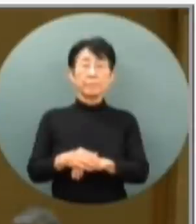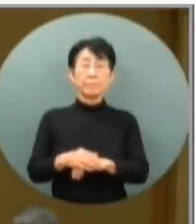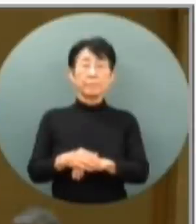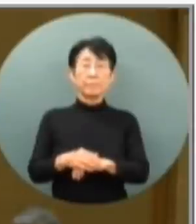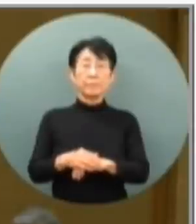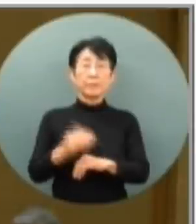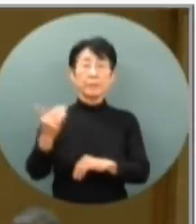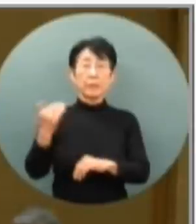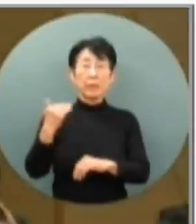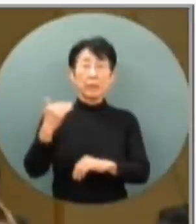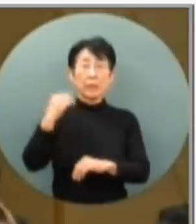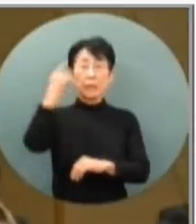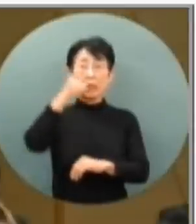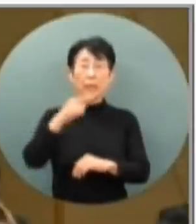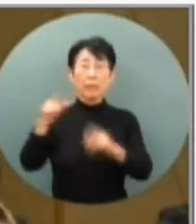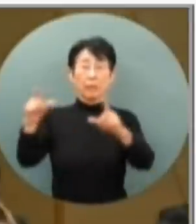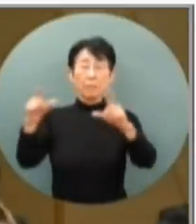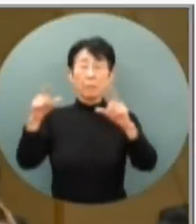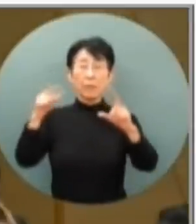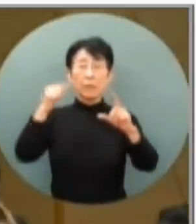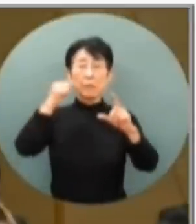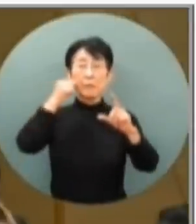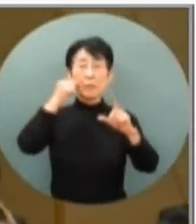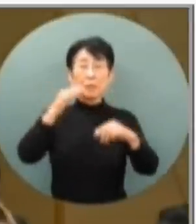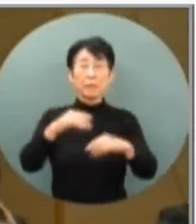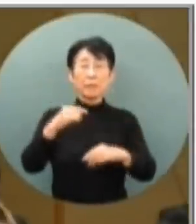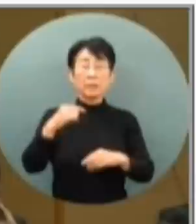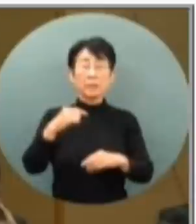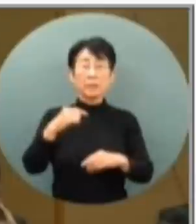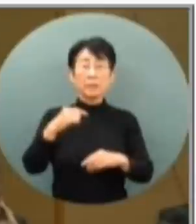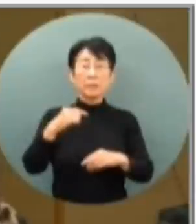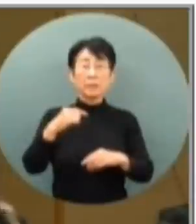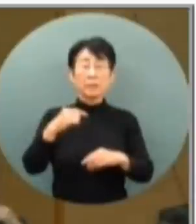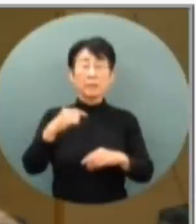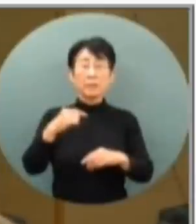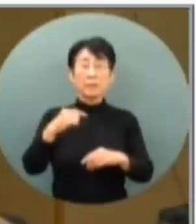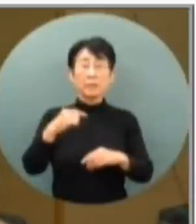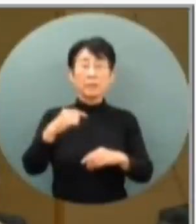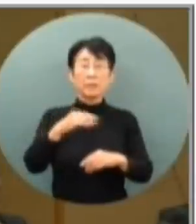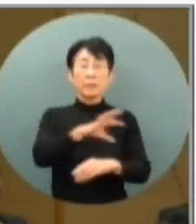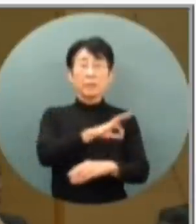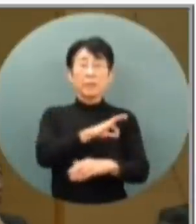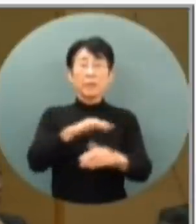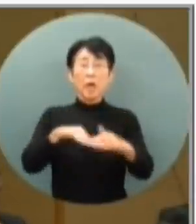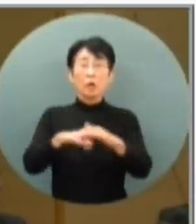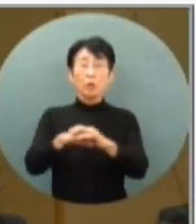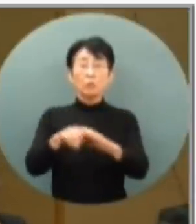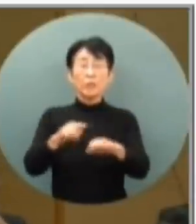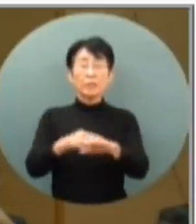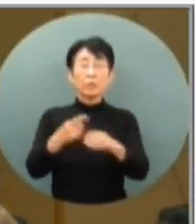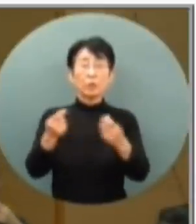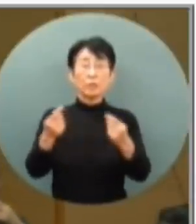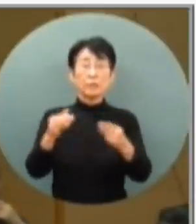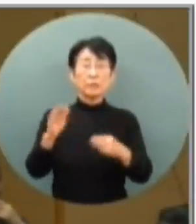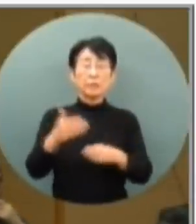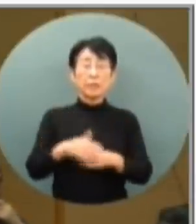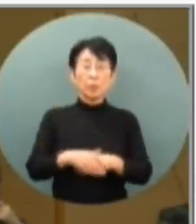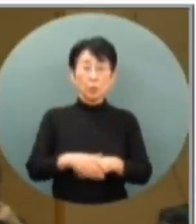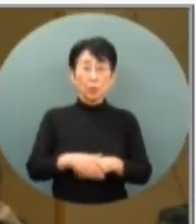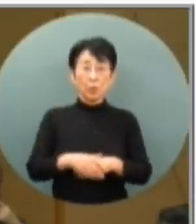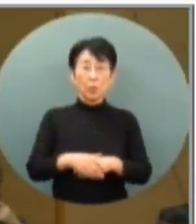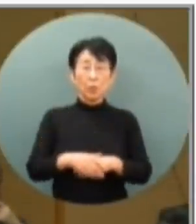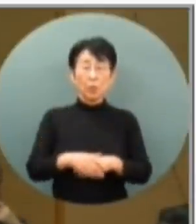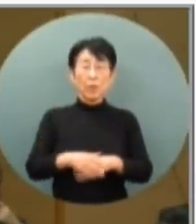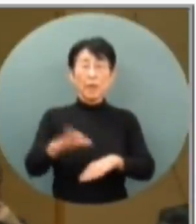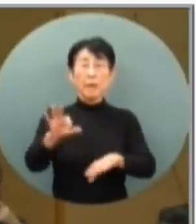顔が見えない、匿名性と一緒なんですが、そういうことで安易にやはりね、メディアリテラシーという言